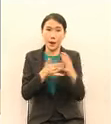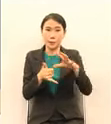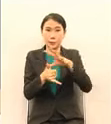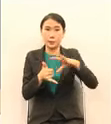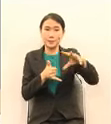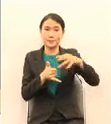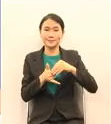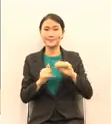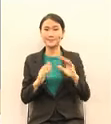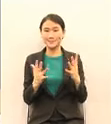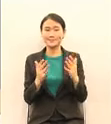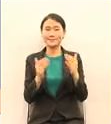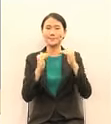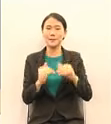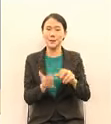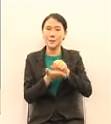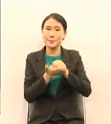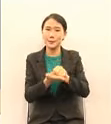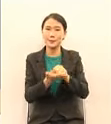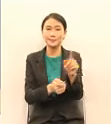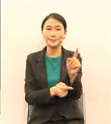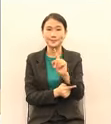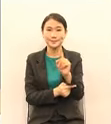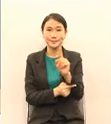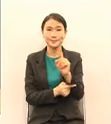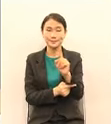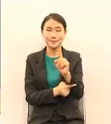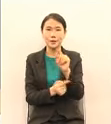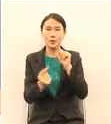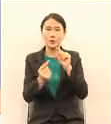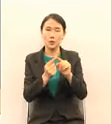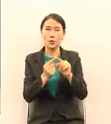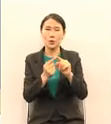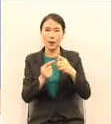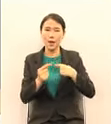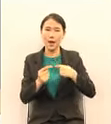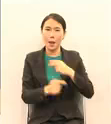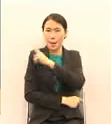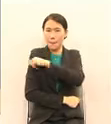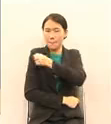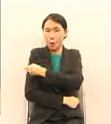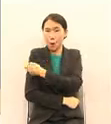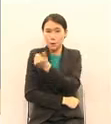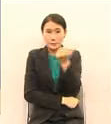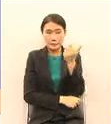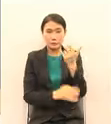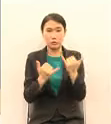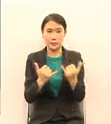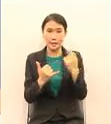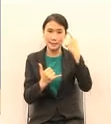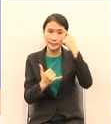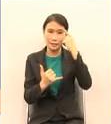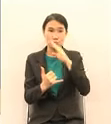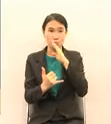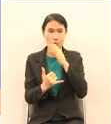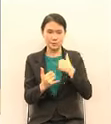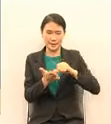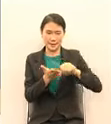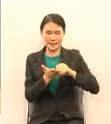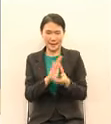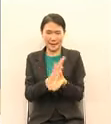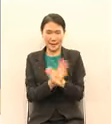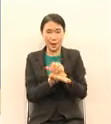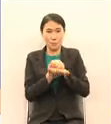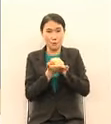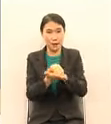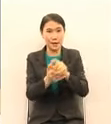รวมถึงการให้บริการในภาวะในส่วนคลินิกอื่นๆปกติ ณปัจจุบันหลังจากที่เรามีการปรับบริการเนี่